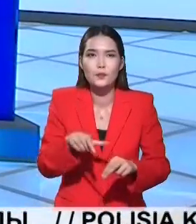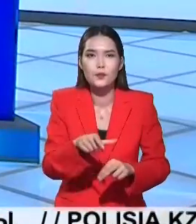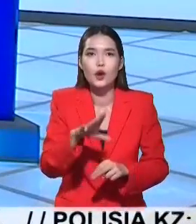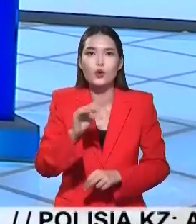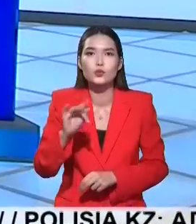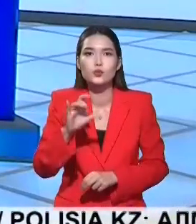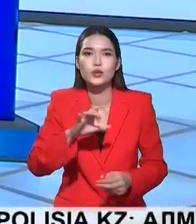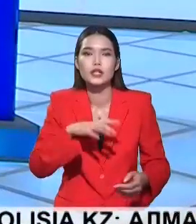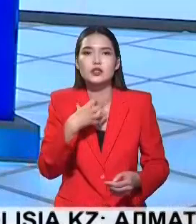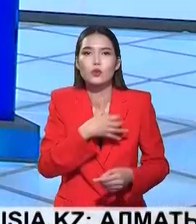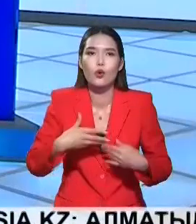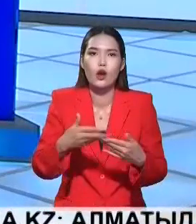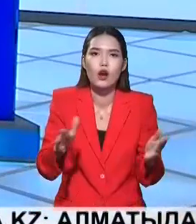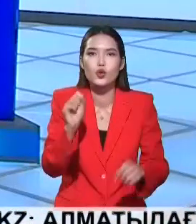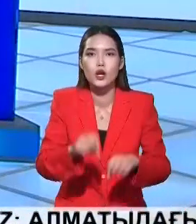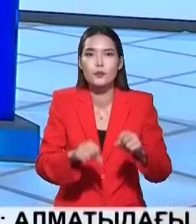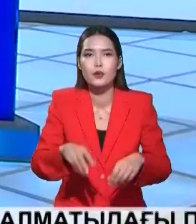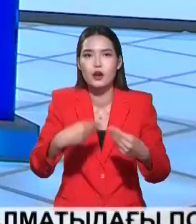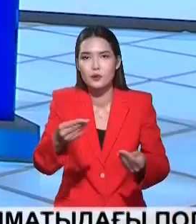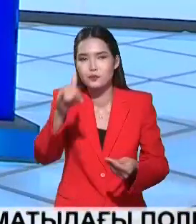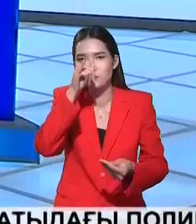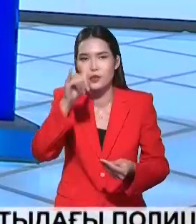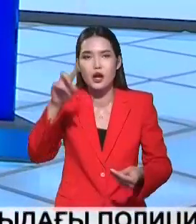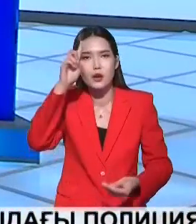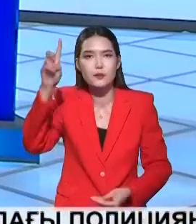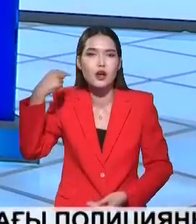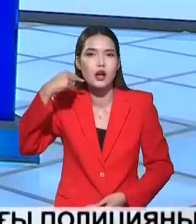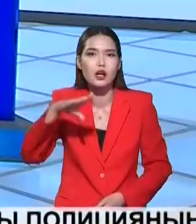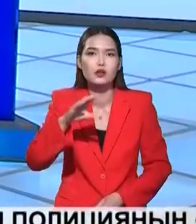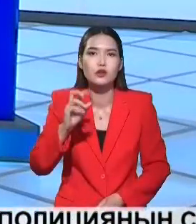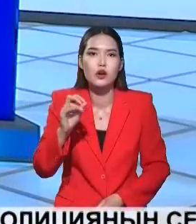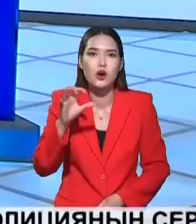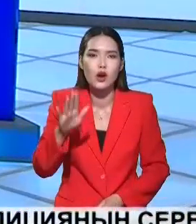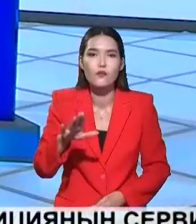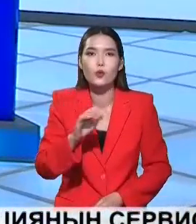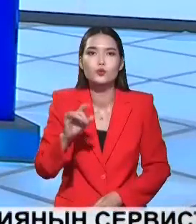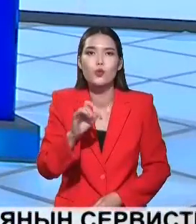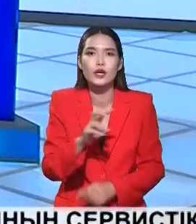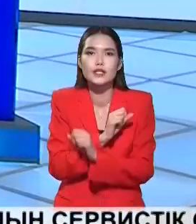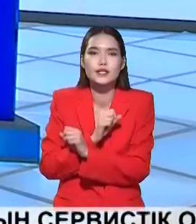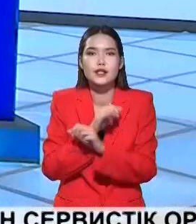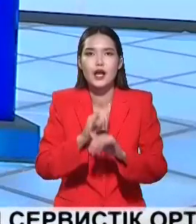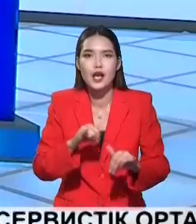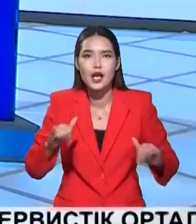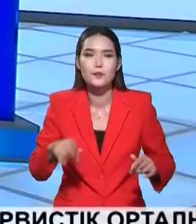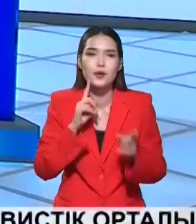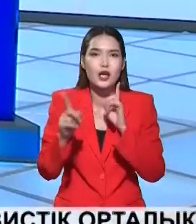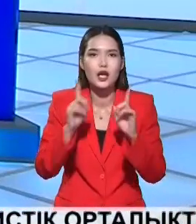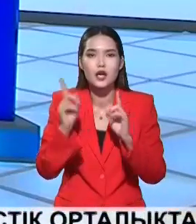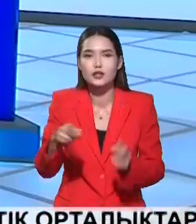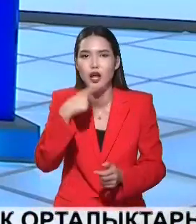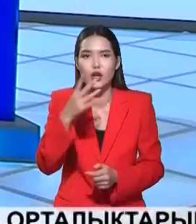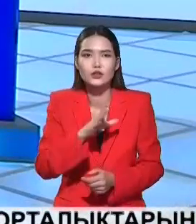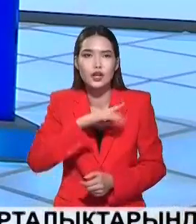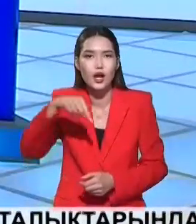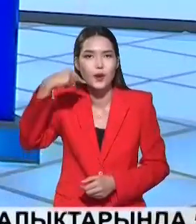туристік әлеуетін толық ашуға мүмкіндік бермей отыр. Мемлекет басшысы Қасым-Жомарт Тоқаев туризмді дамыту жөндегі кеңесте осылай деген болатын.